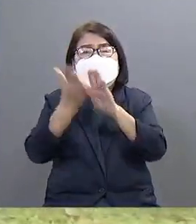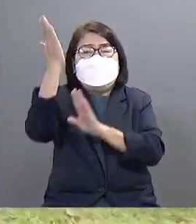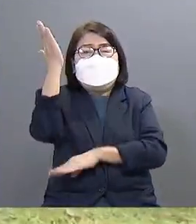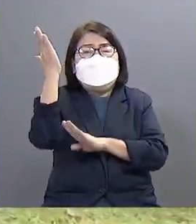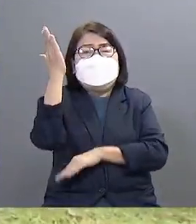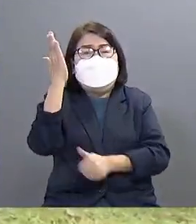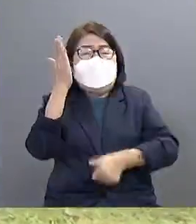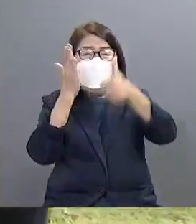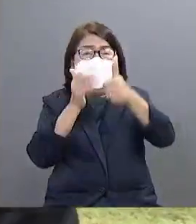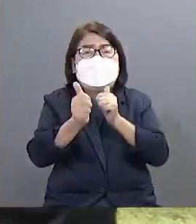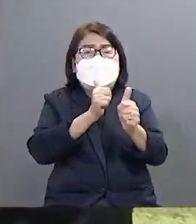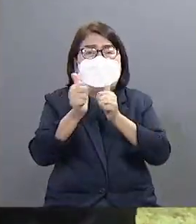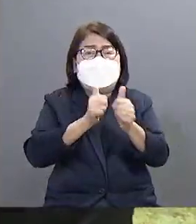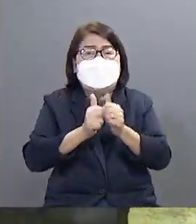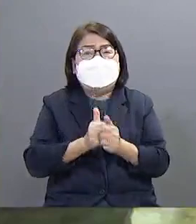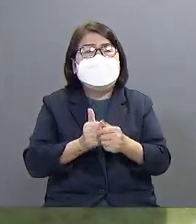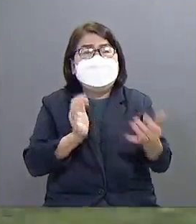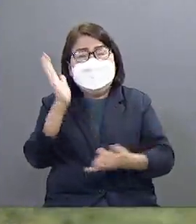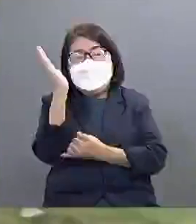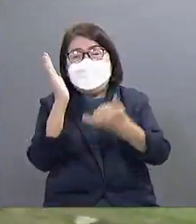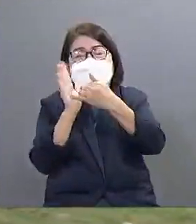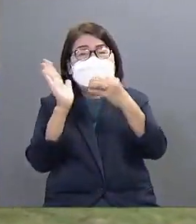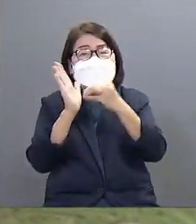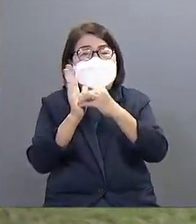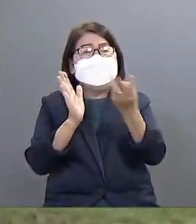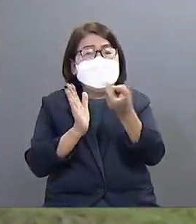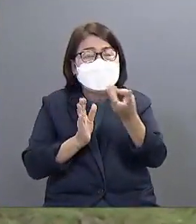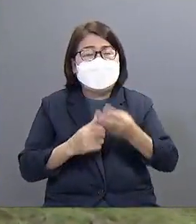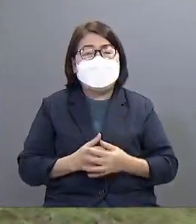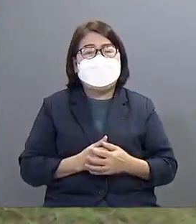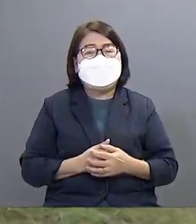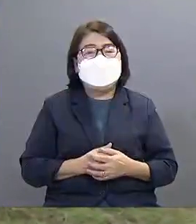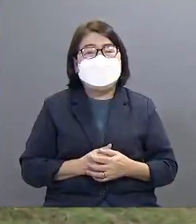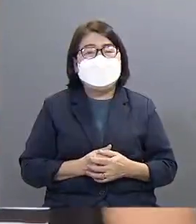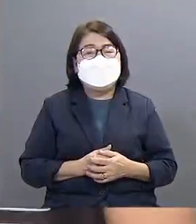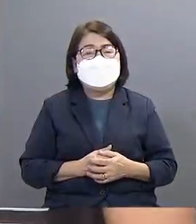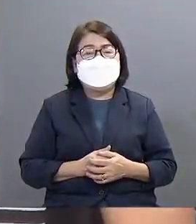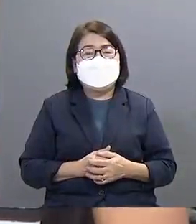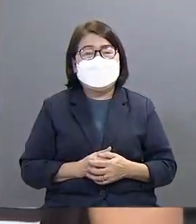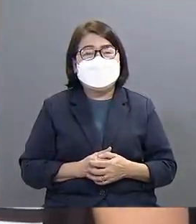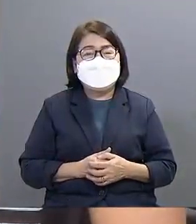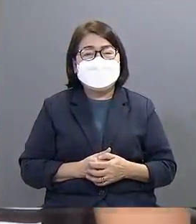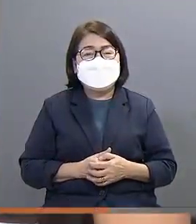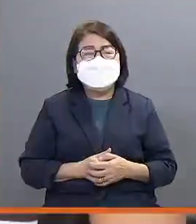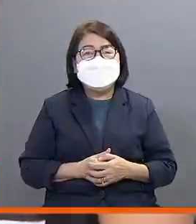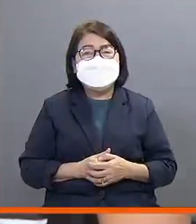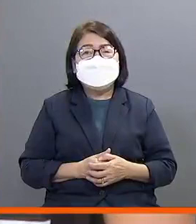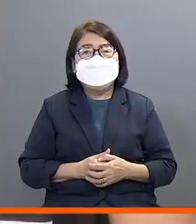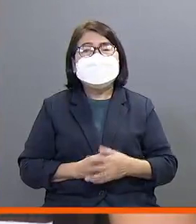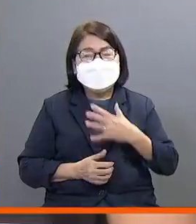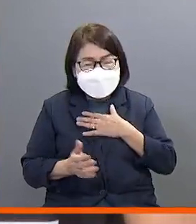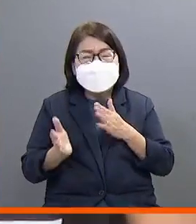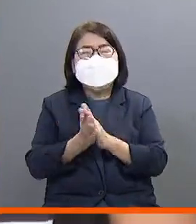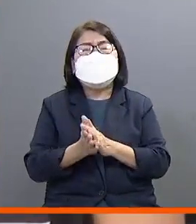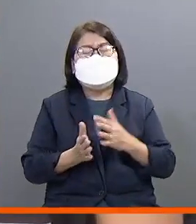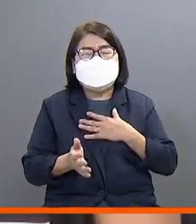ประกวดใหญ่ในกรุงเทพ สวัสดีครับผมสวัสดีครับ อยากลงไปเล่นด้วยครับเพราะว่าห่างหายมานานเห